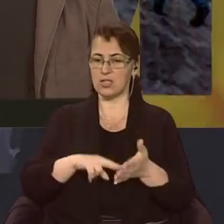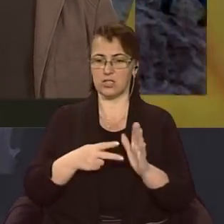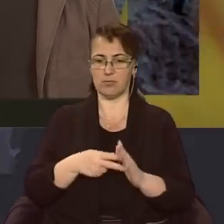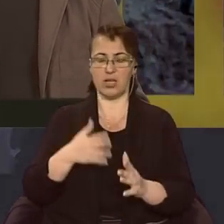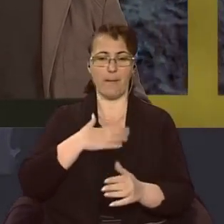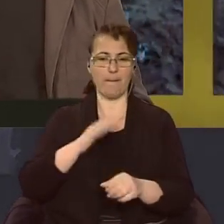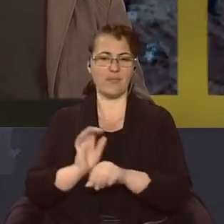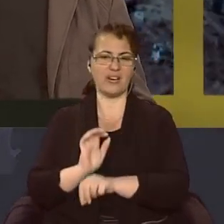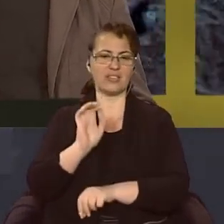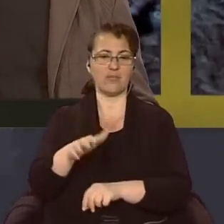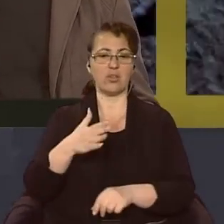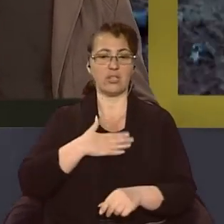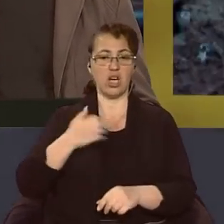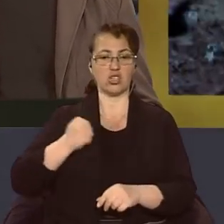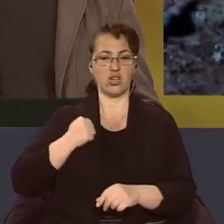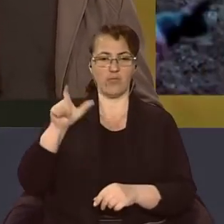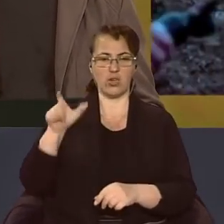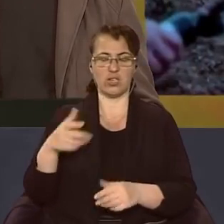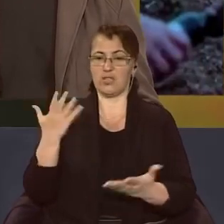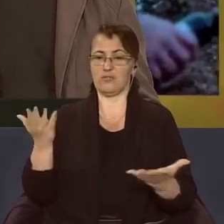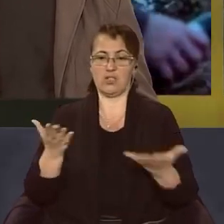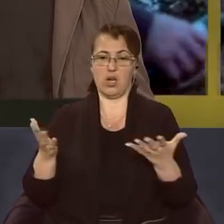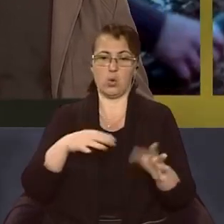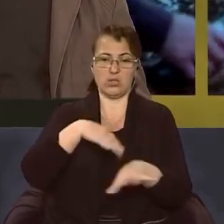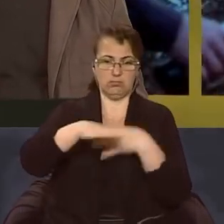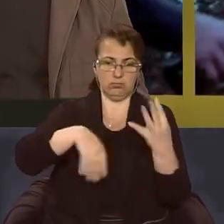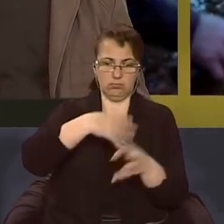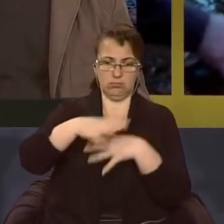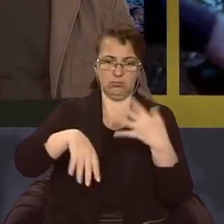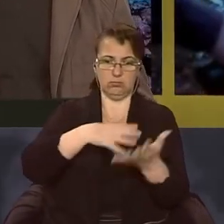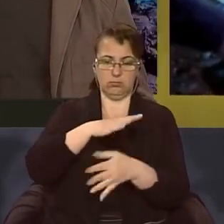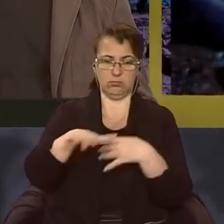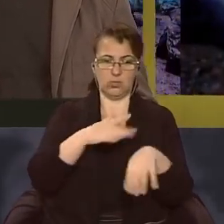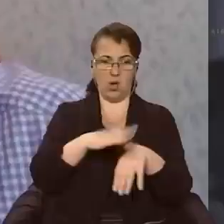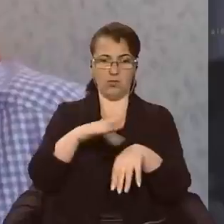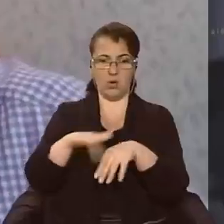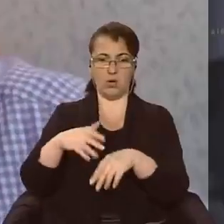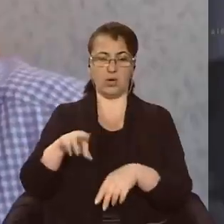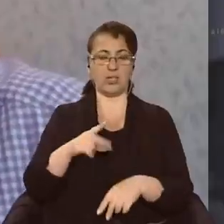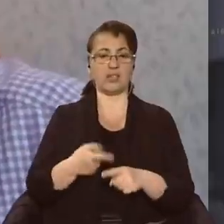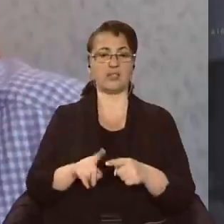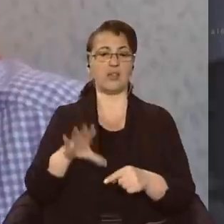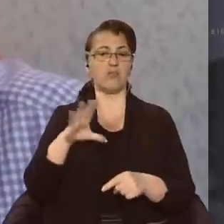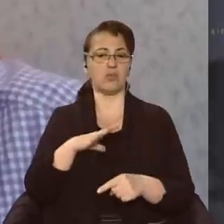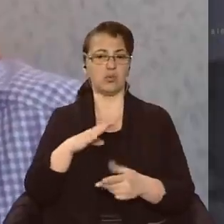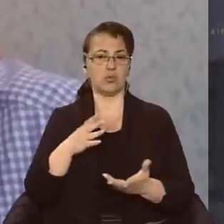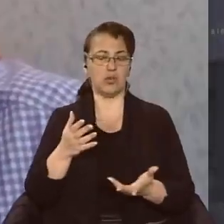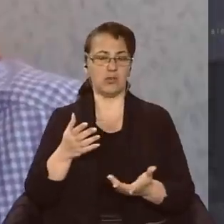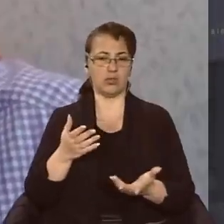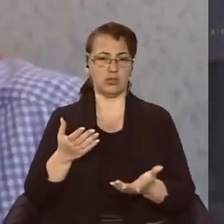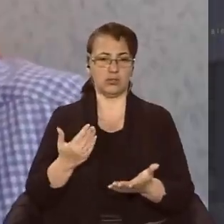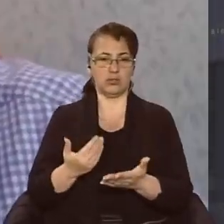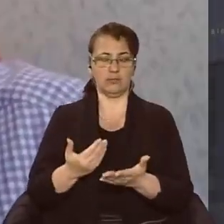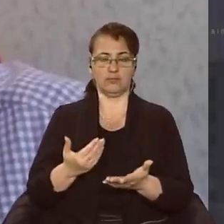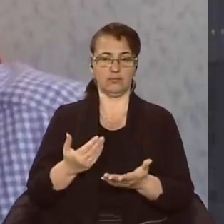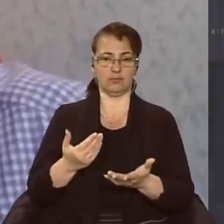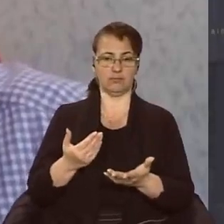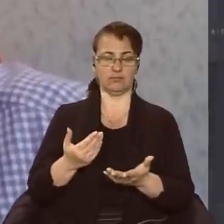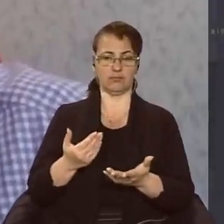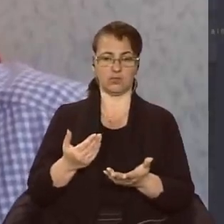вояків на в якусь м'ясорубку, як це роблять росіяни. Наприклад, як це було в Сіверському Донцю, нещодавно форсування Сіверського